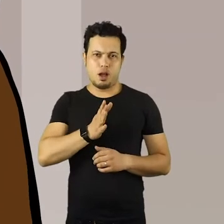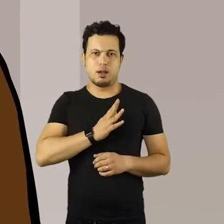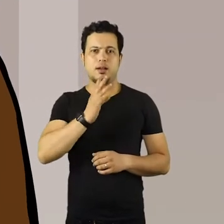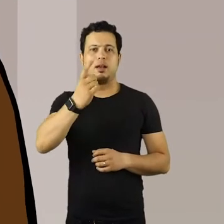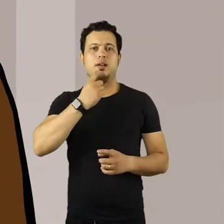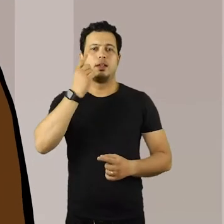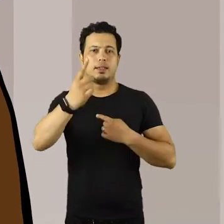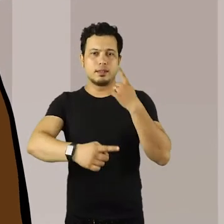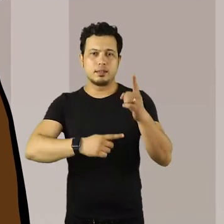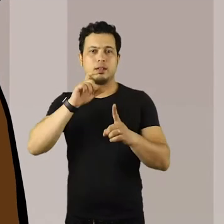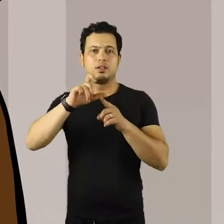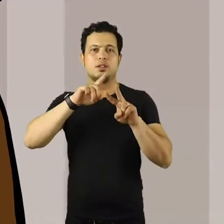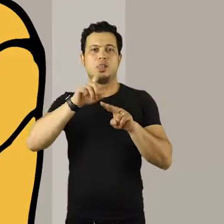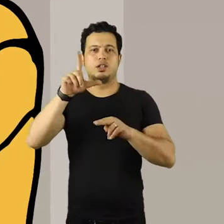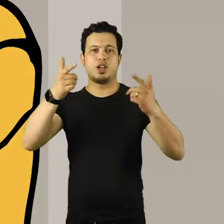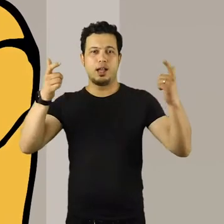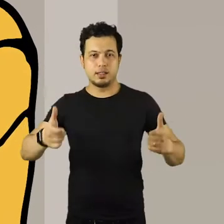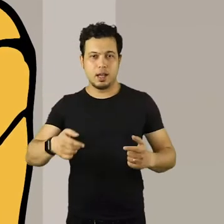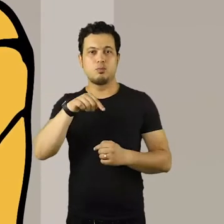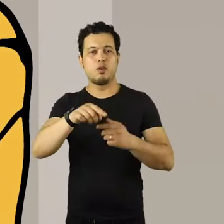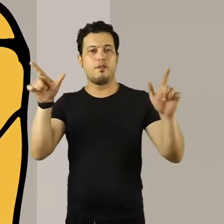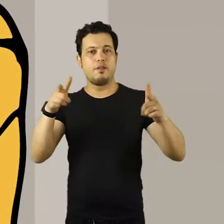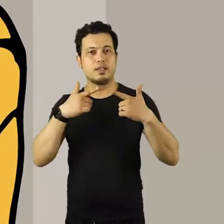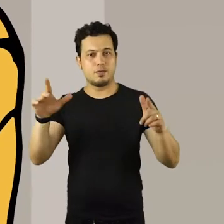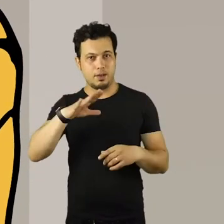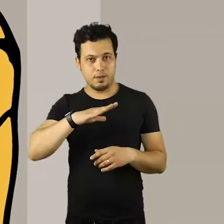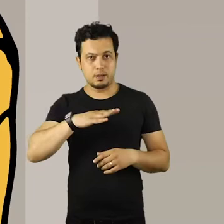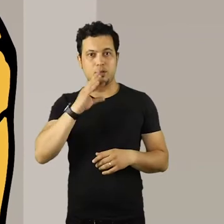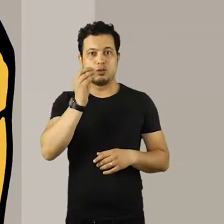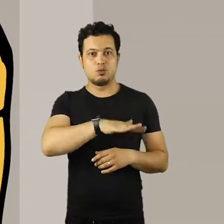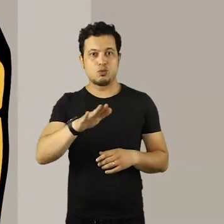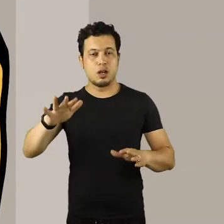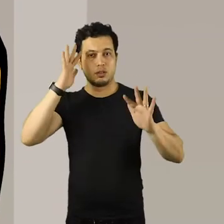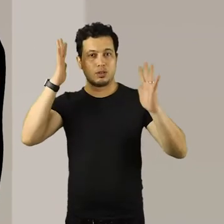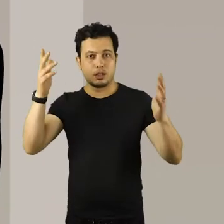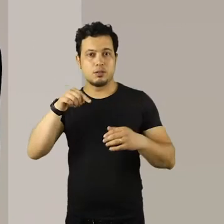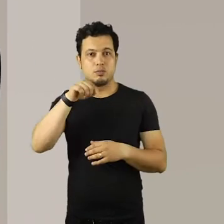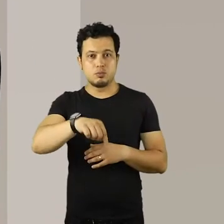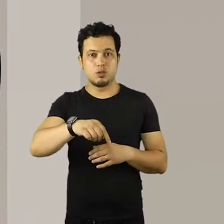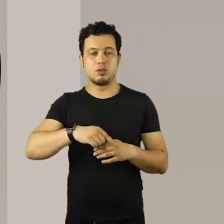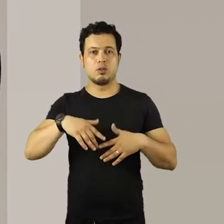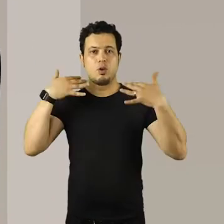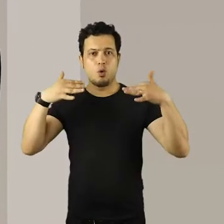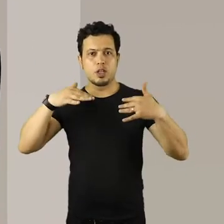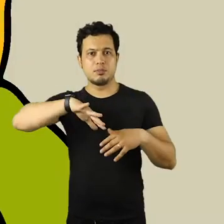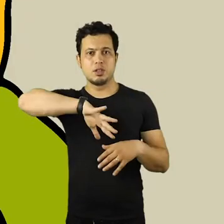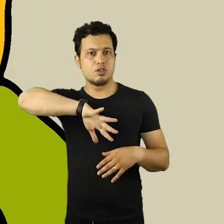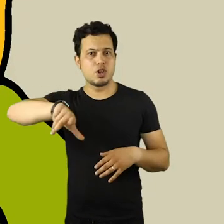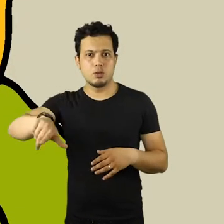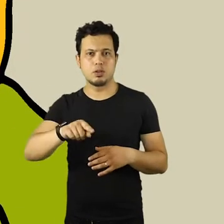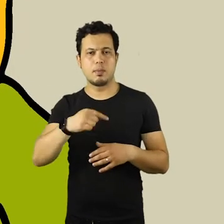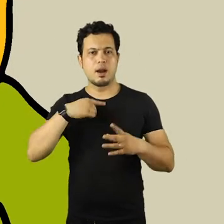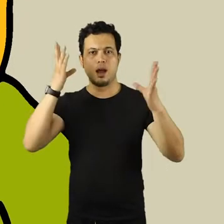Her sene Çal'da yapıveriyorlar. Ne? Ne? Dede, koyunları mı çalıyorlar? Anlamadım.